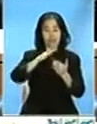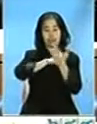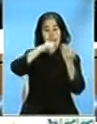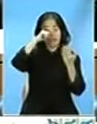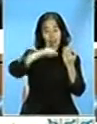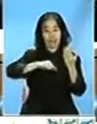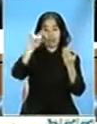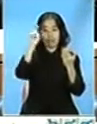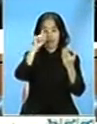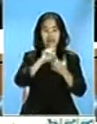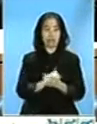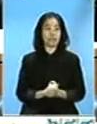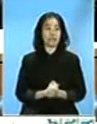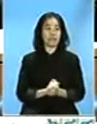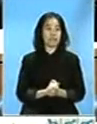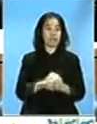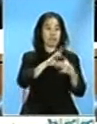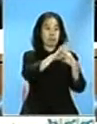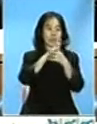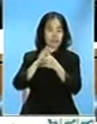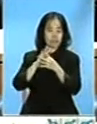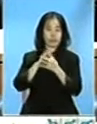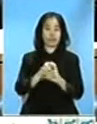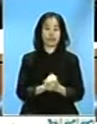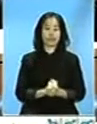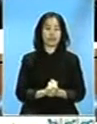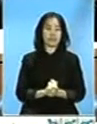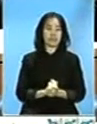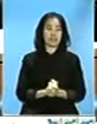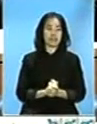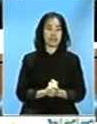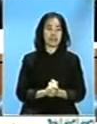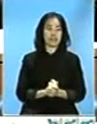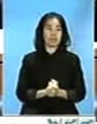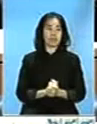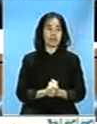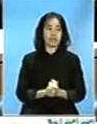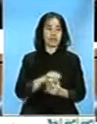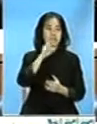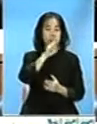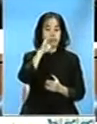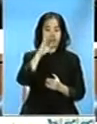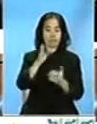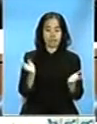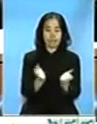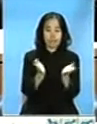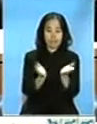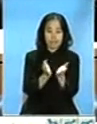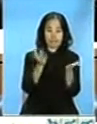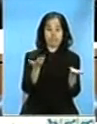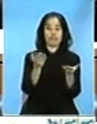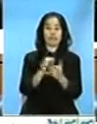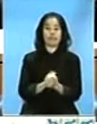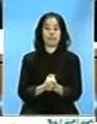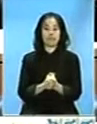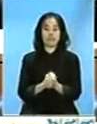ามันยึดโยงอยู่กับเรื่องของ ระบบอุปถัมภ์เรื่องของ